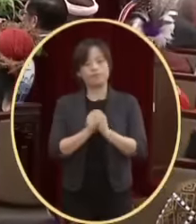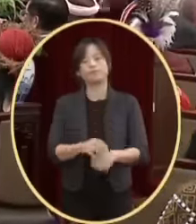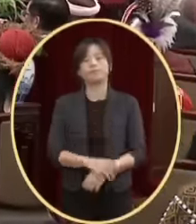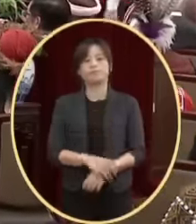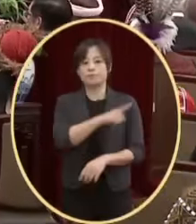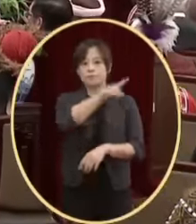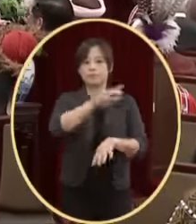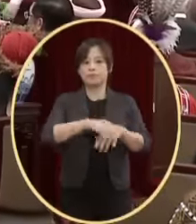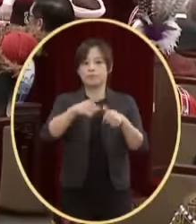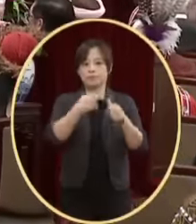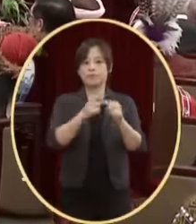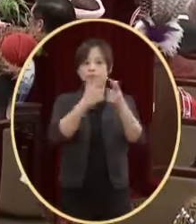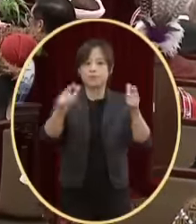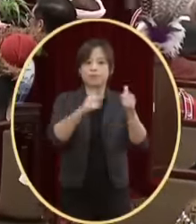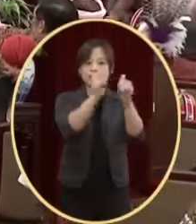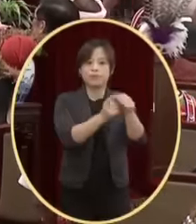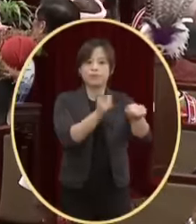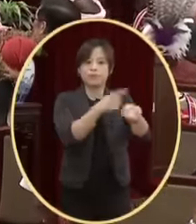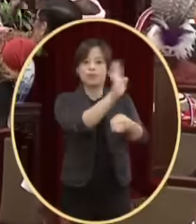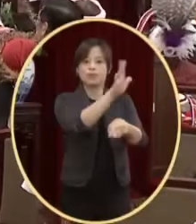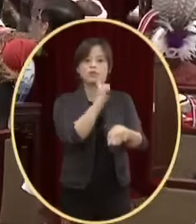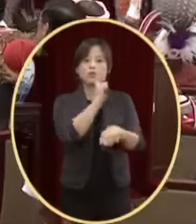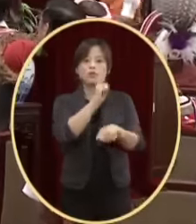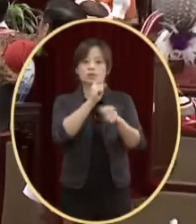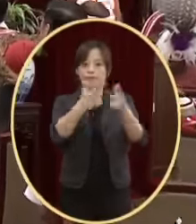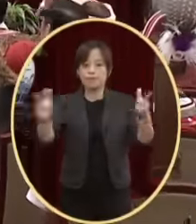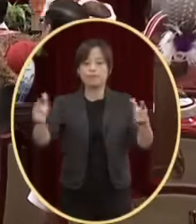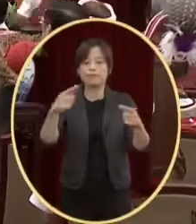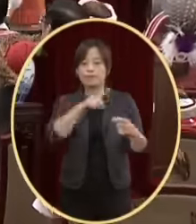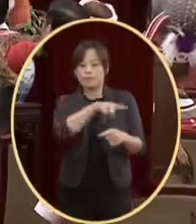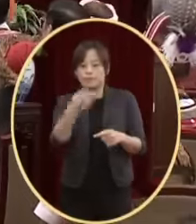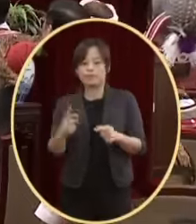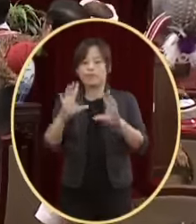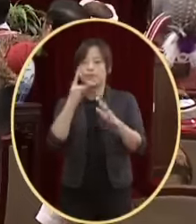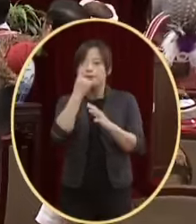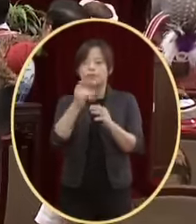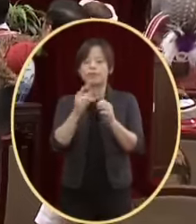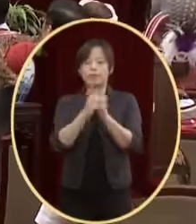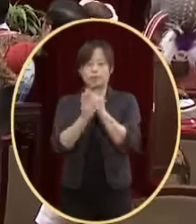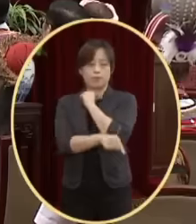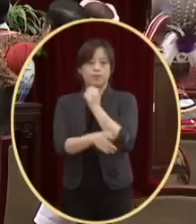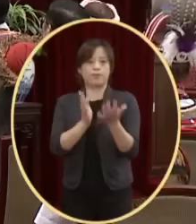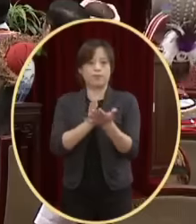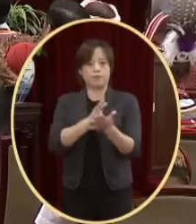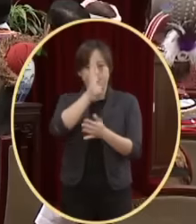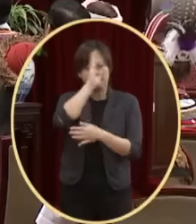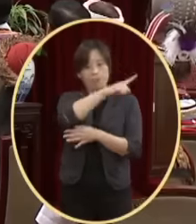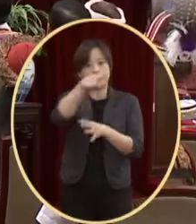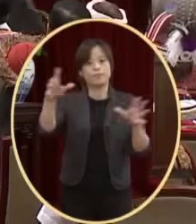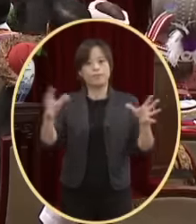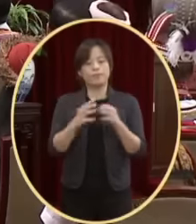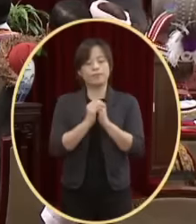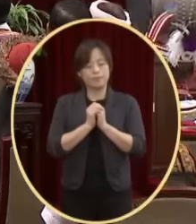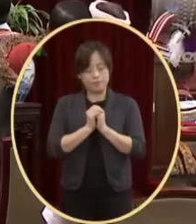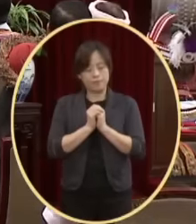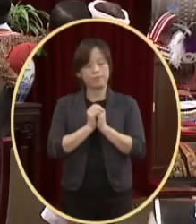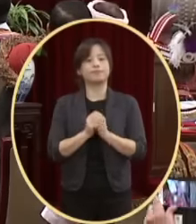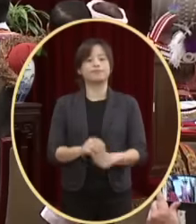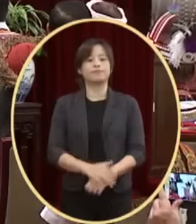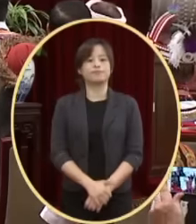们将先以各族的族语开头，再以国语为祷告结尾，请各位与我们一起祷